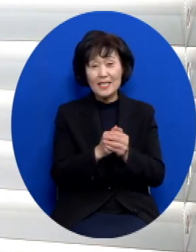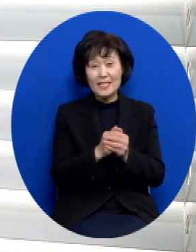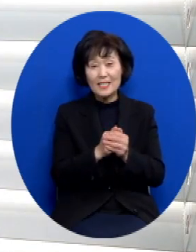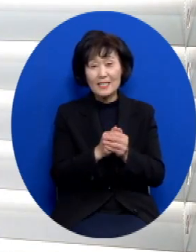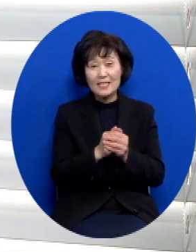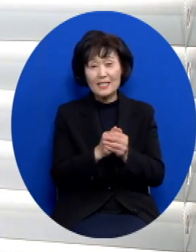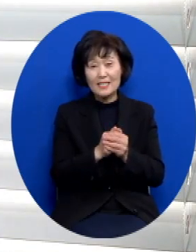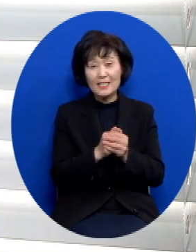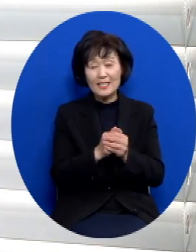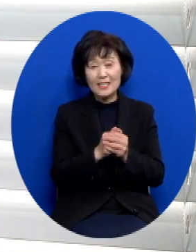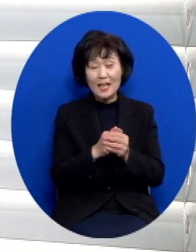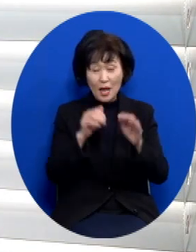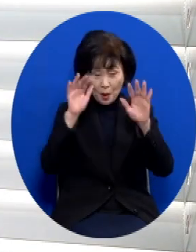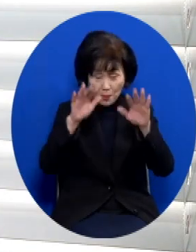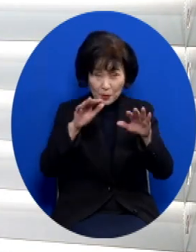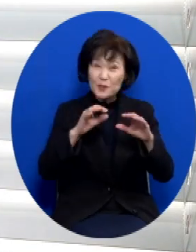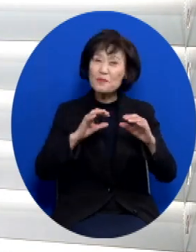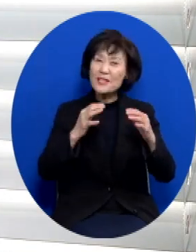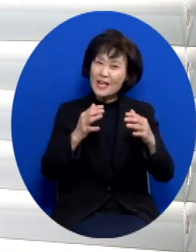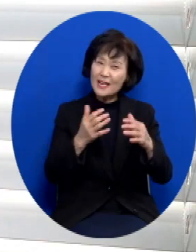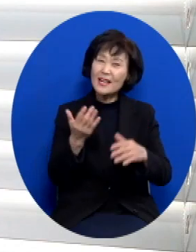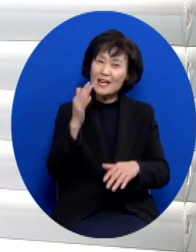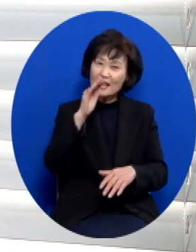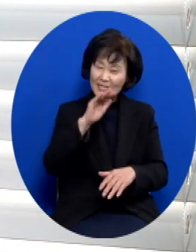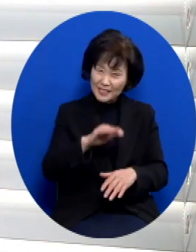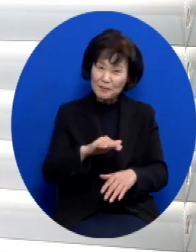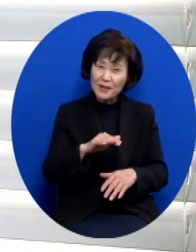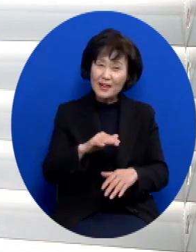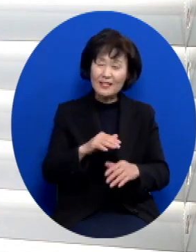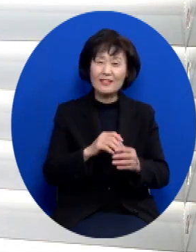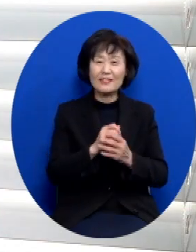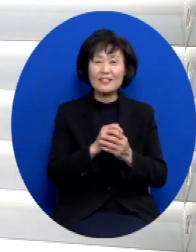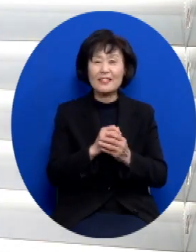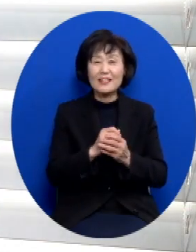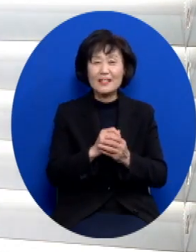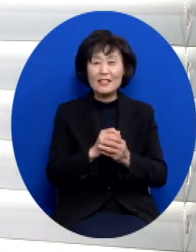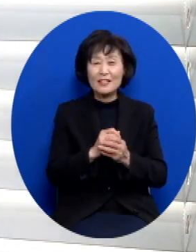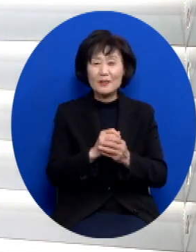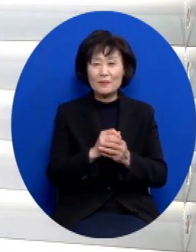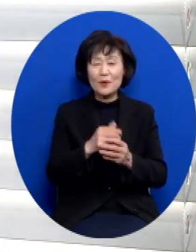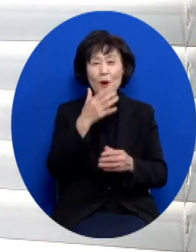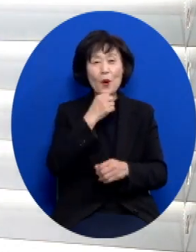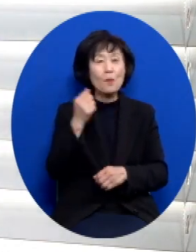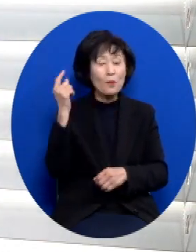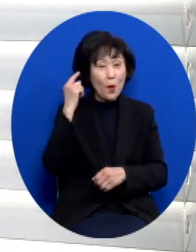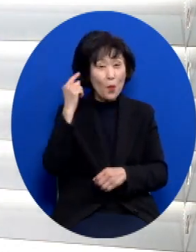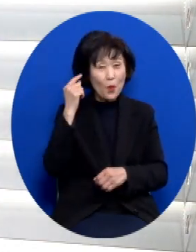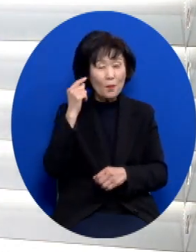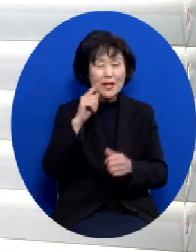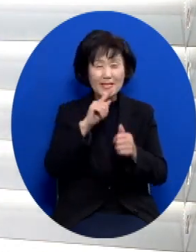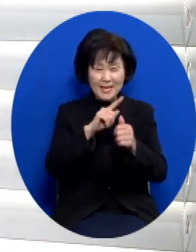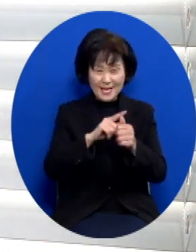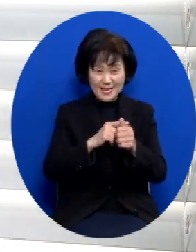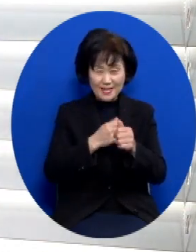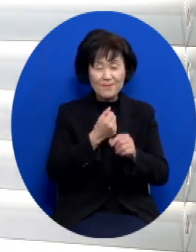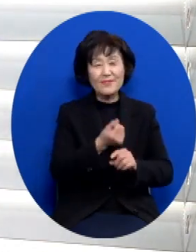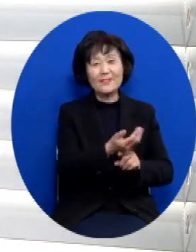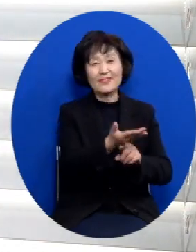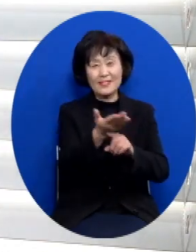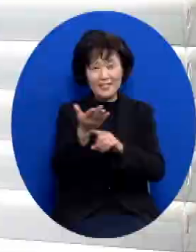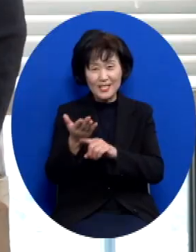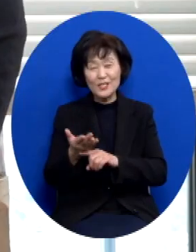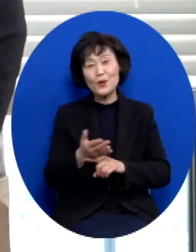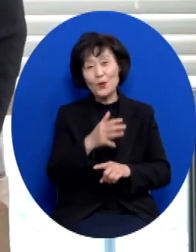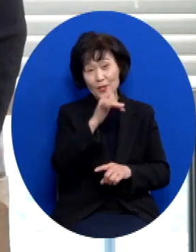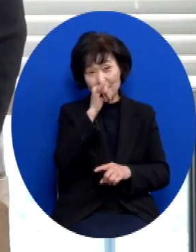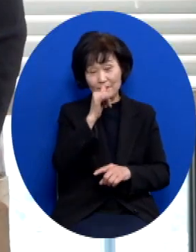비록 모슬렘 국가이지만 말없이 또 그 이 복음이 스며들어가는, 그래서